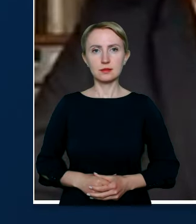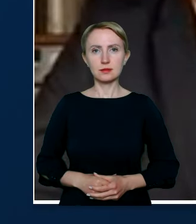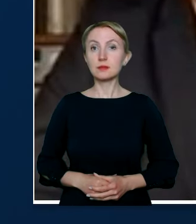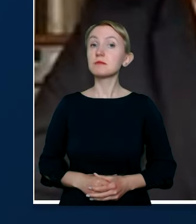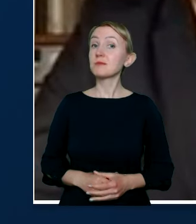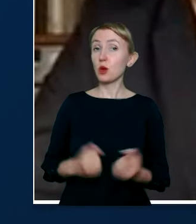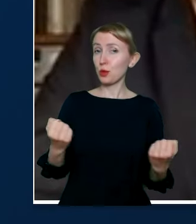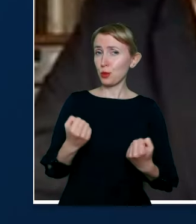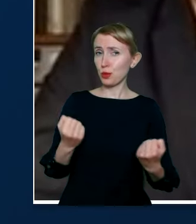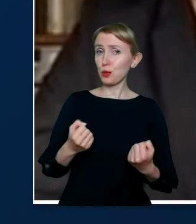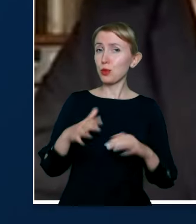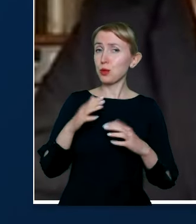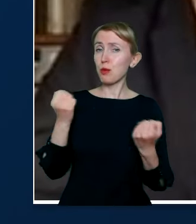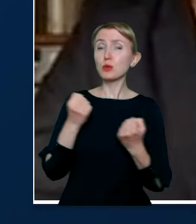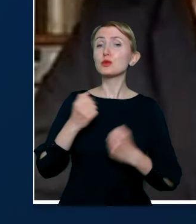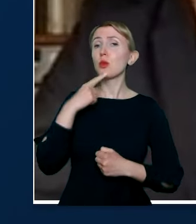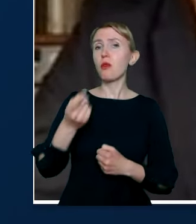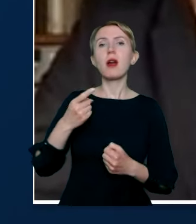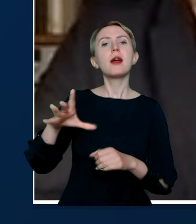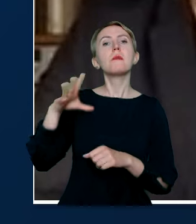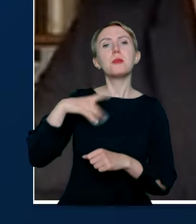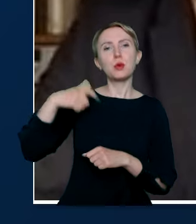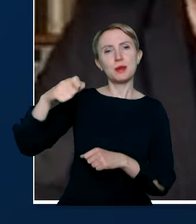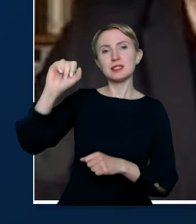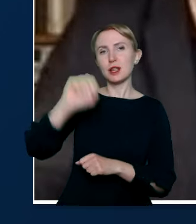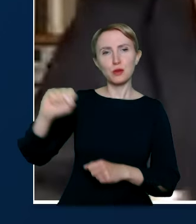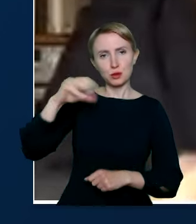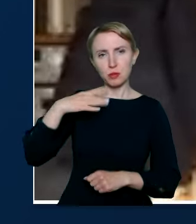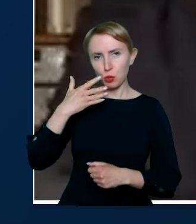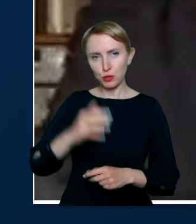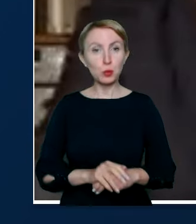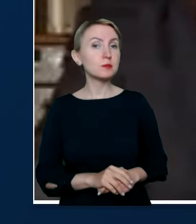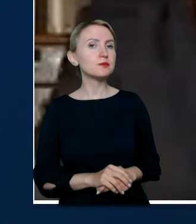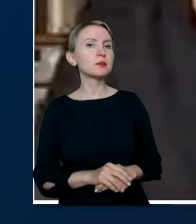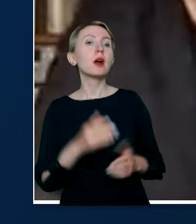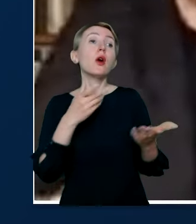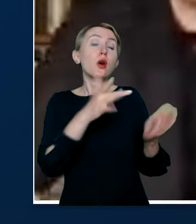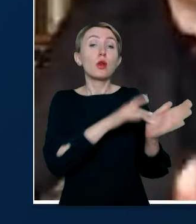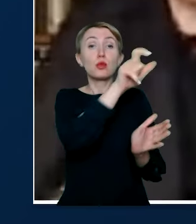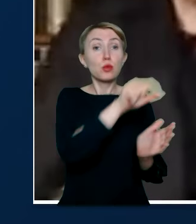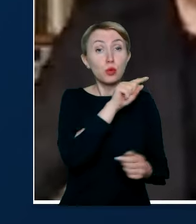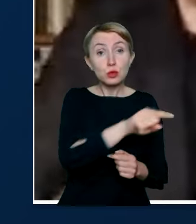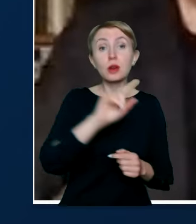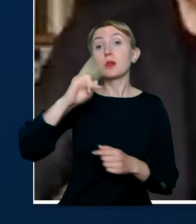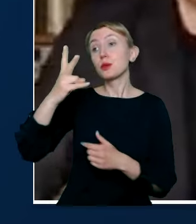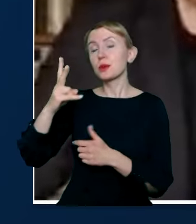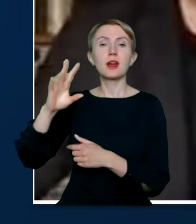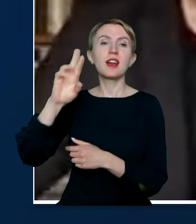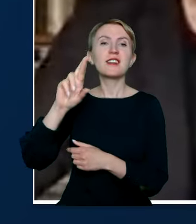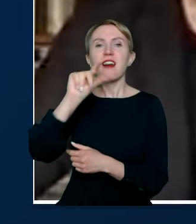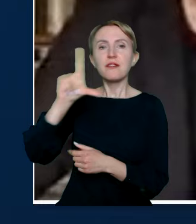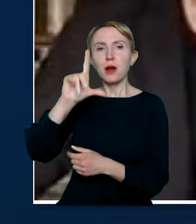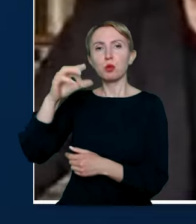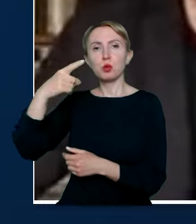Mocne słowa z ust byłego prezydenta Wrocławia. No więc właśnie, mamy z jednej strony Donalda Tuska, z drugiej strony Rafała Dudkiewicza. No i